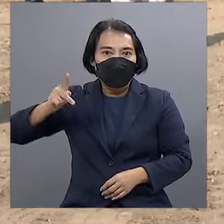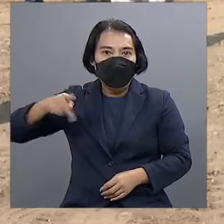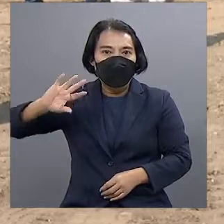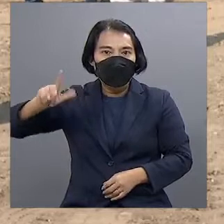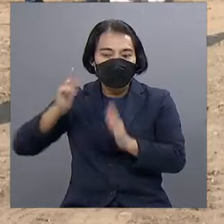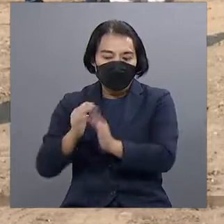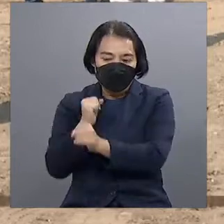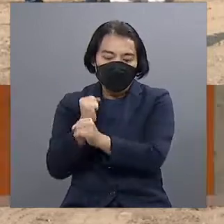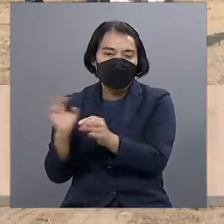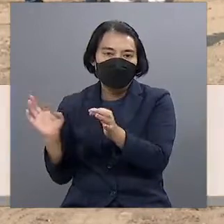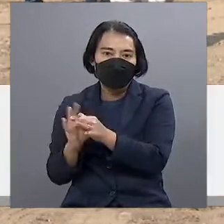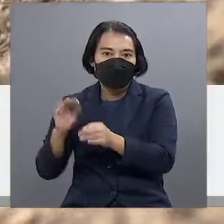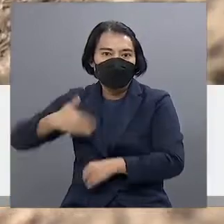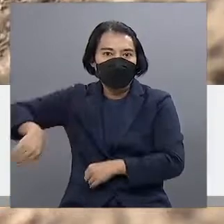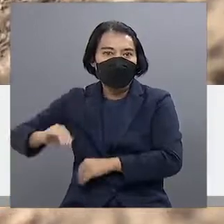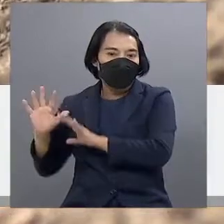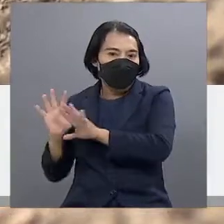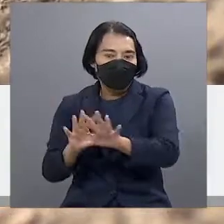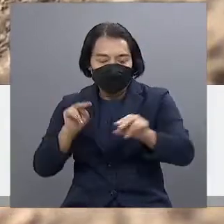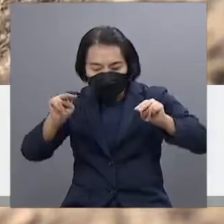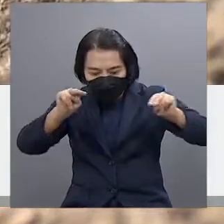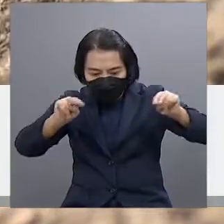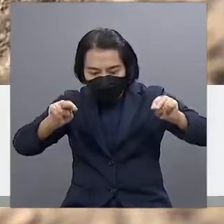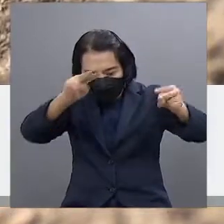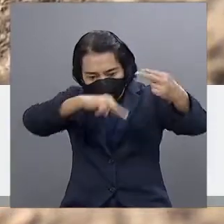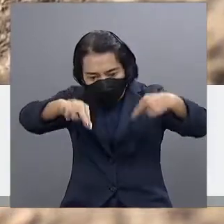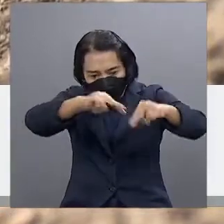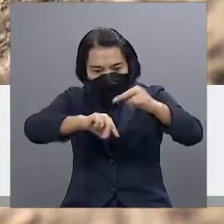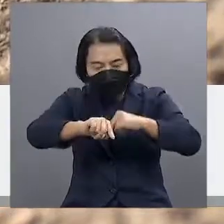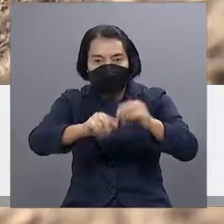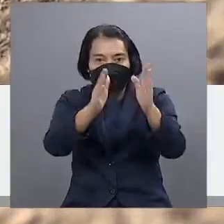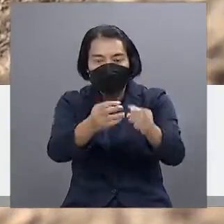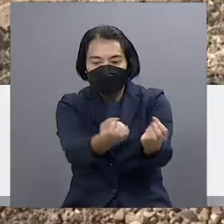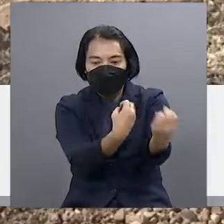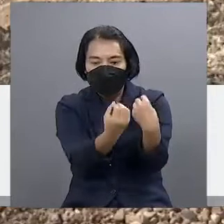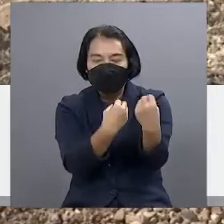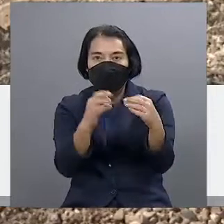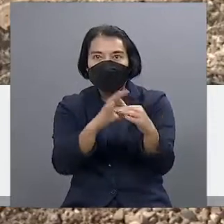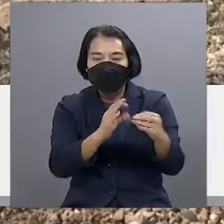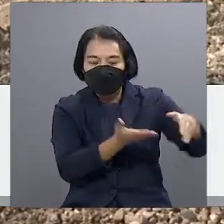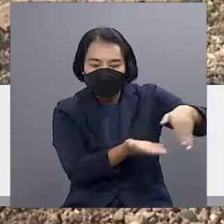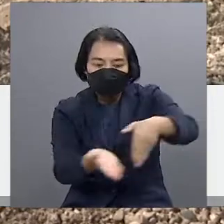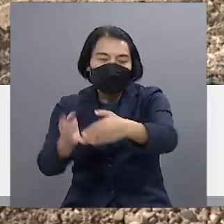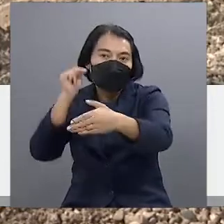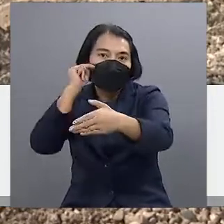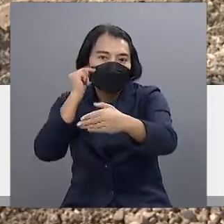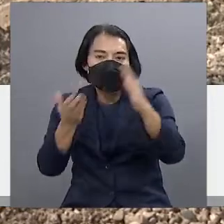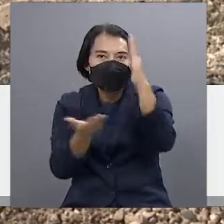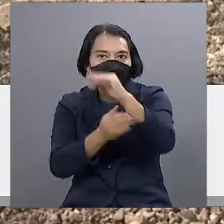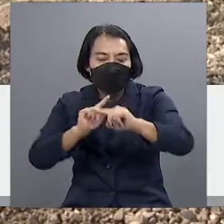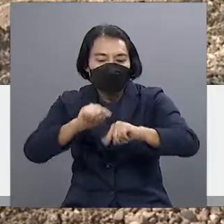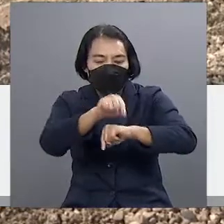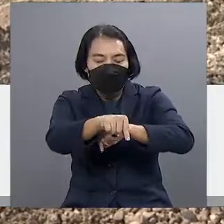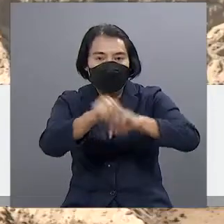เข้าตรวจสอบหลังจากที่ผ่านมาได้รับการร้องเรียนเกี่ยวกับการรุกล้ำลำน้ำและมีเจ้าหน้าที่รัฐหน่วยงานหนึ่ง